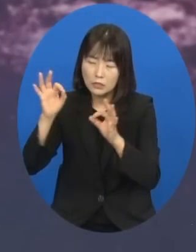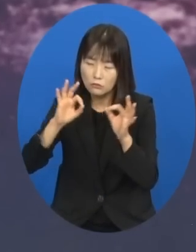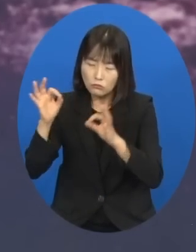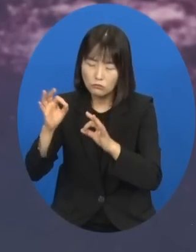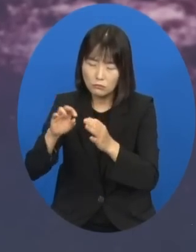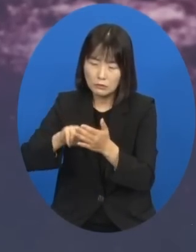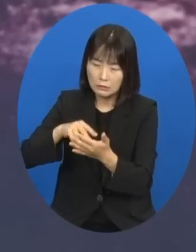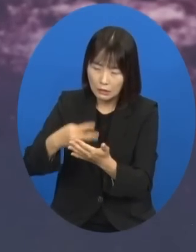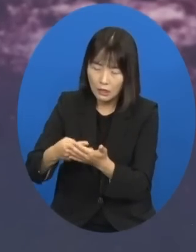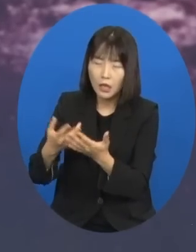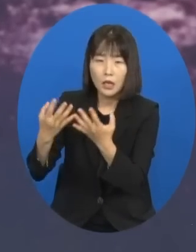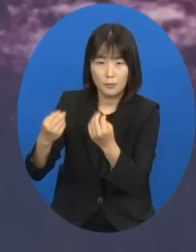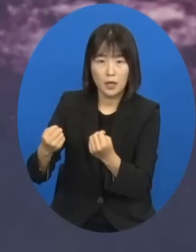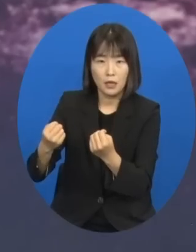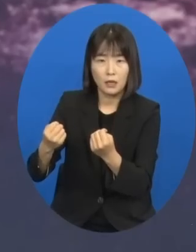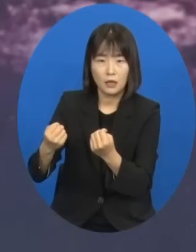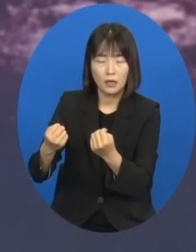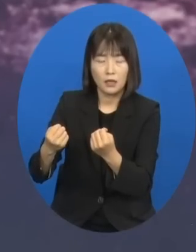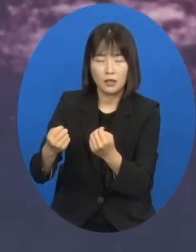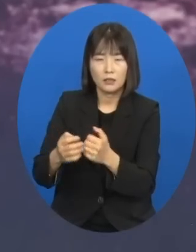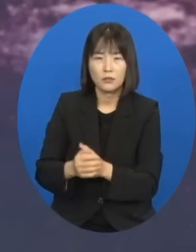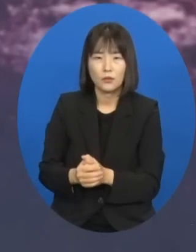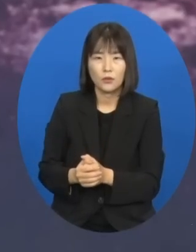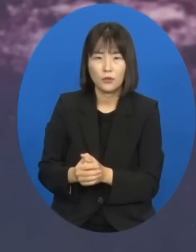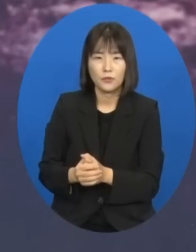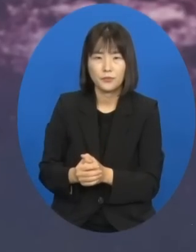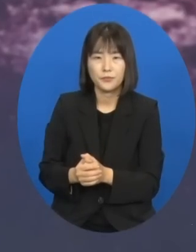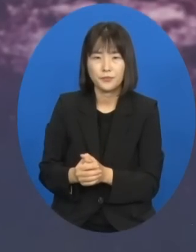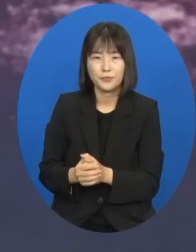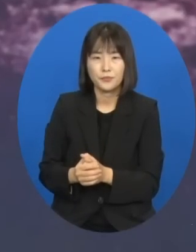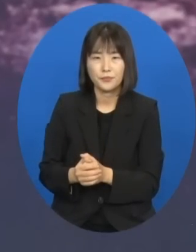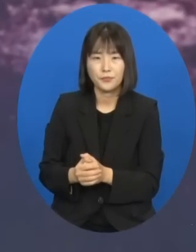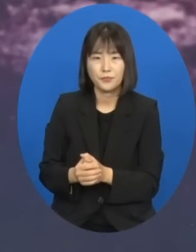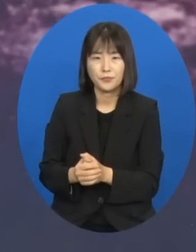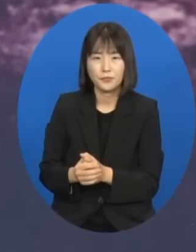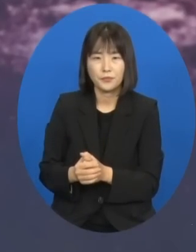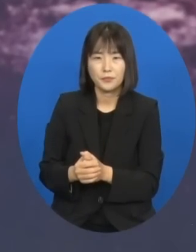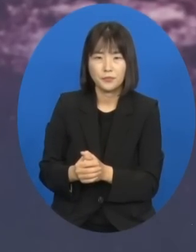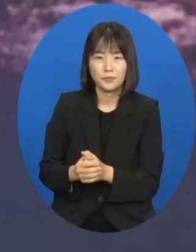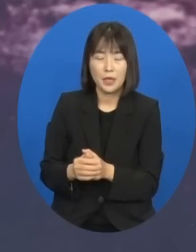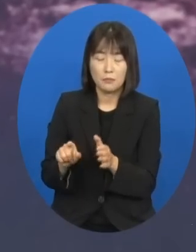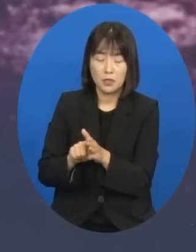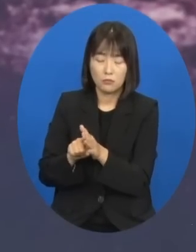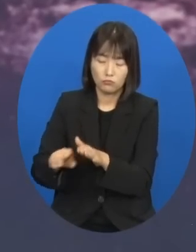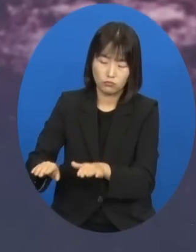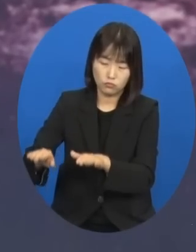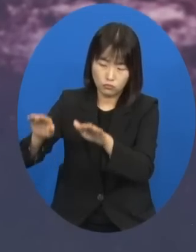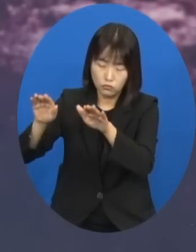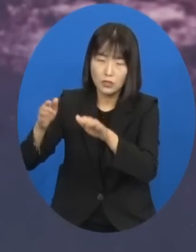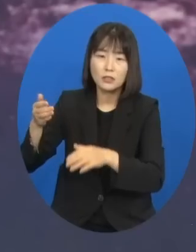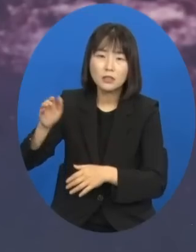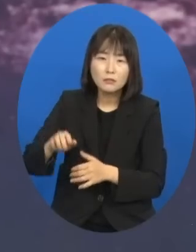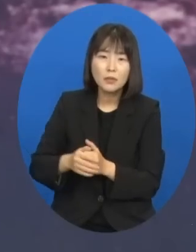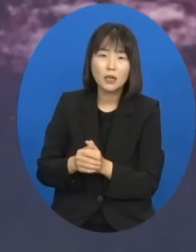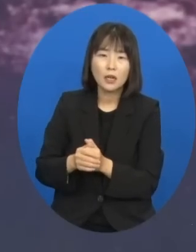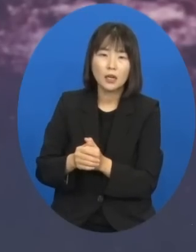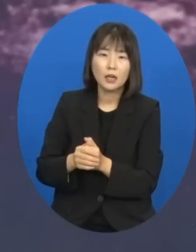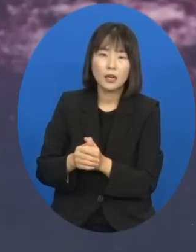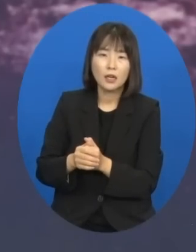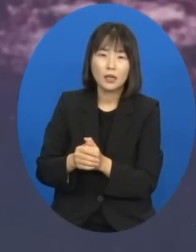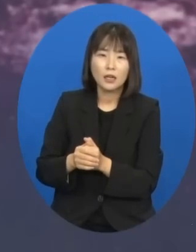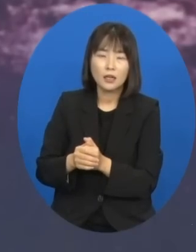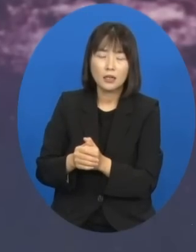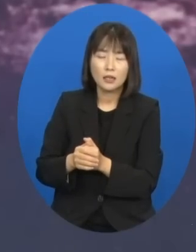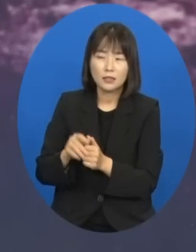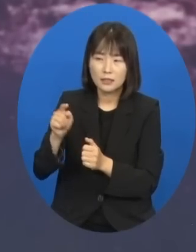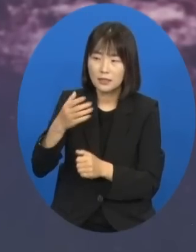많았고 그의 믿음도 형성된 믿음이긴 했지만 믿음의 조상 그 아브라함에 비하면 이삭은 별로 내세울